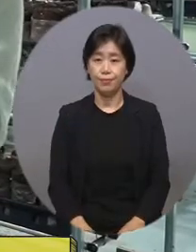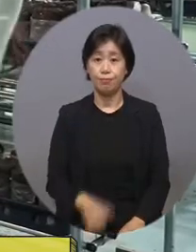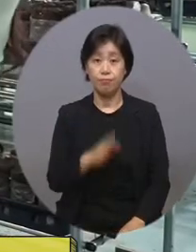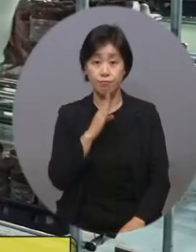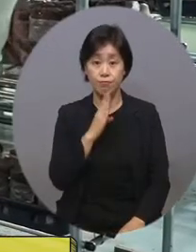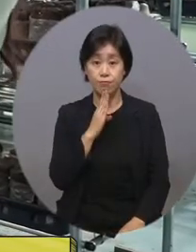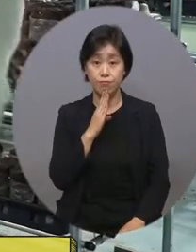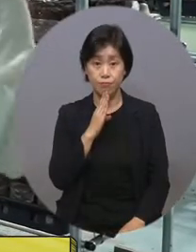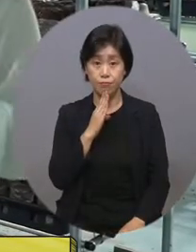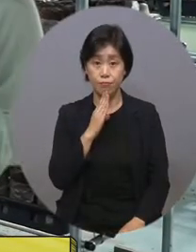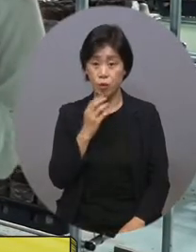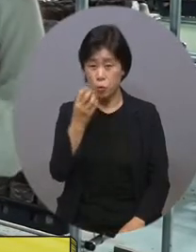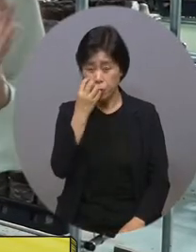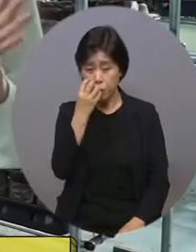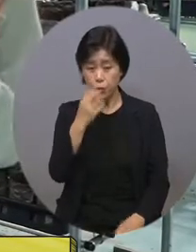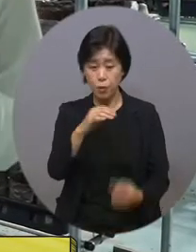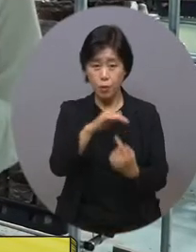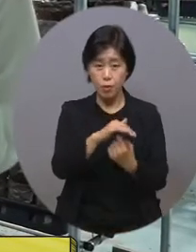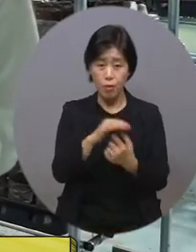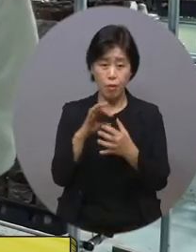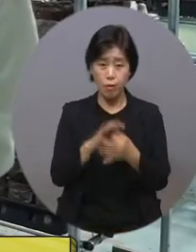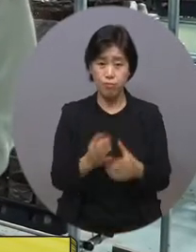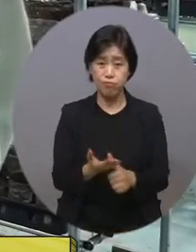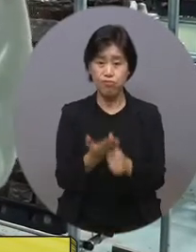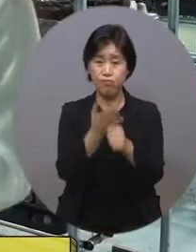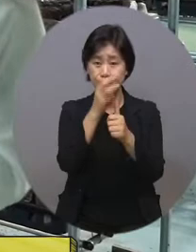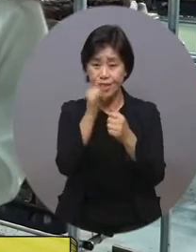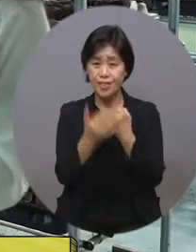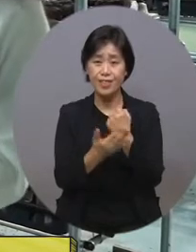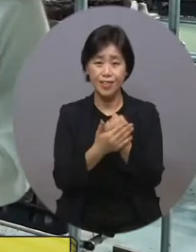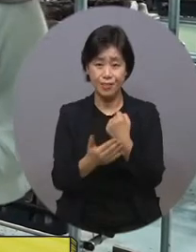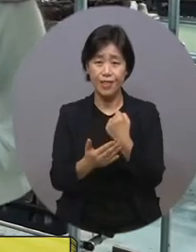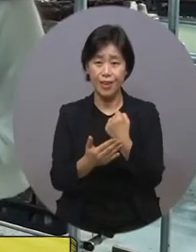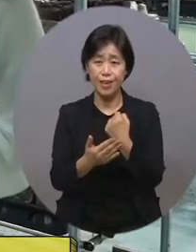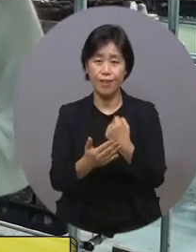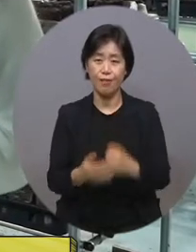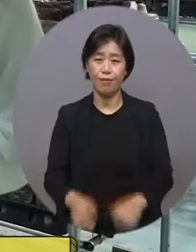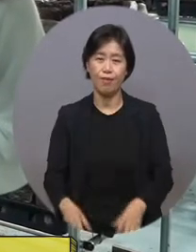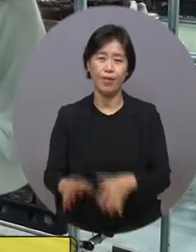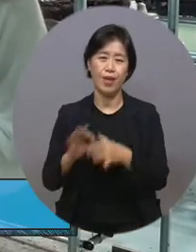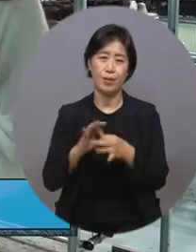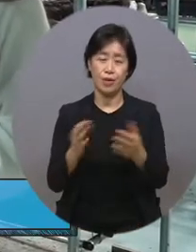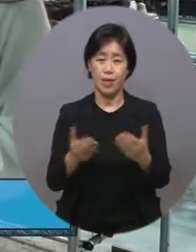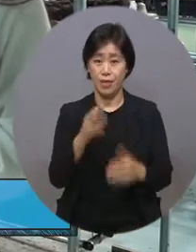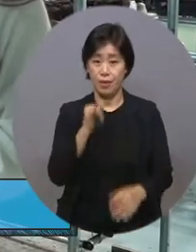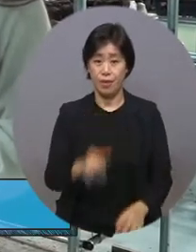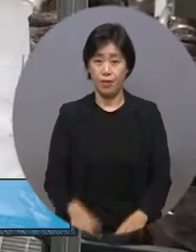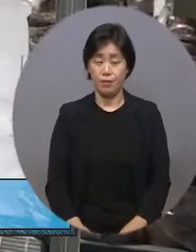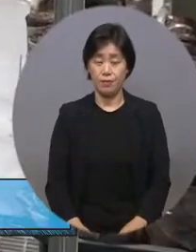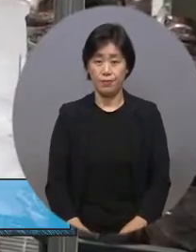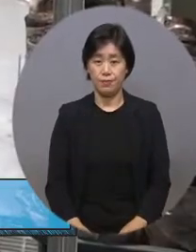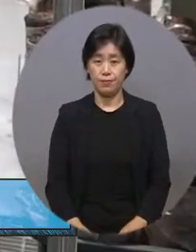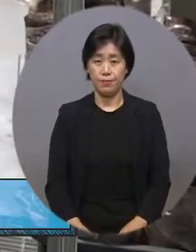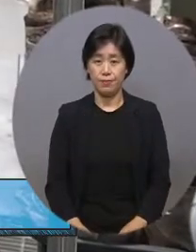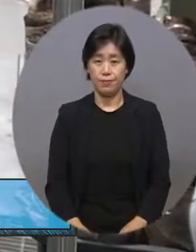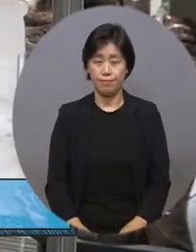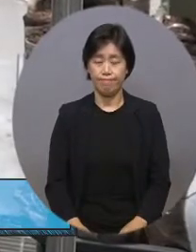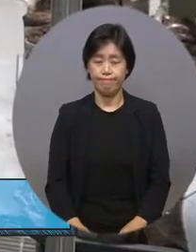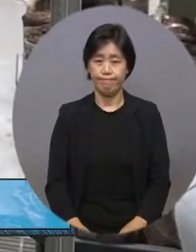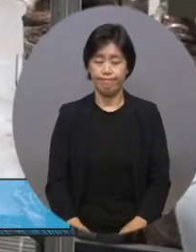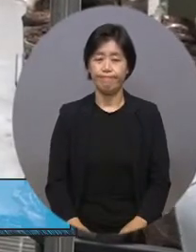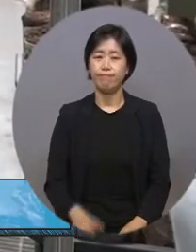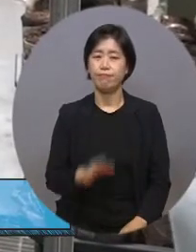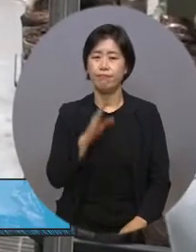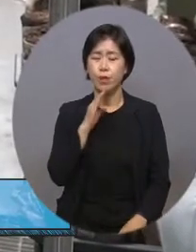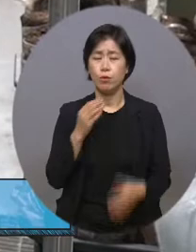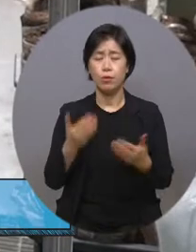그러네요. 작물은 네. 계속 자라나기 때문에 네. 월화수목금토일 그러면 대신 일을 하시고 그래서 이제 그런 부분이 이제 좀 현실적인